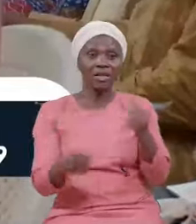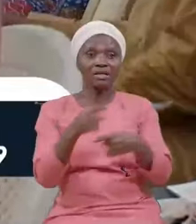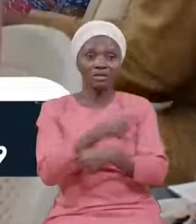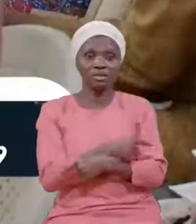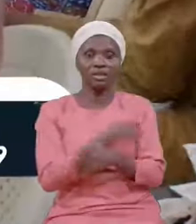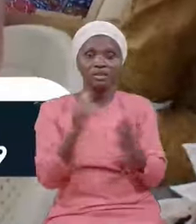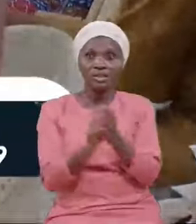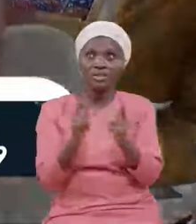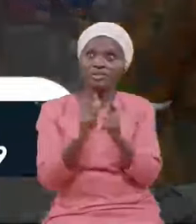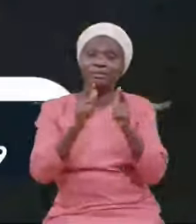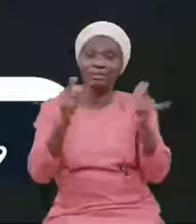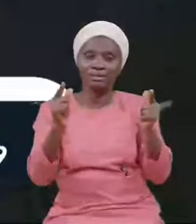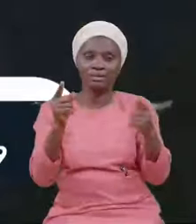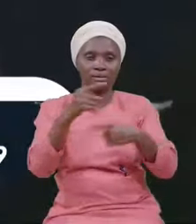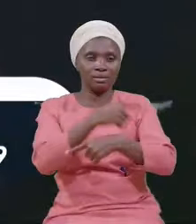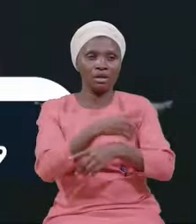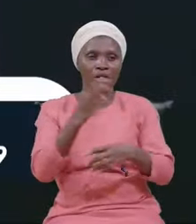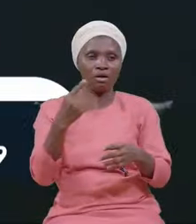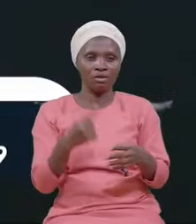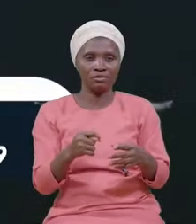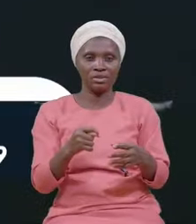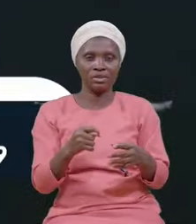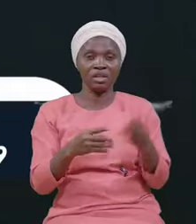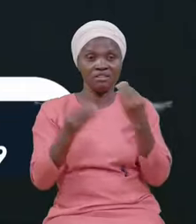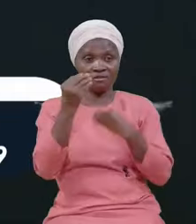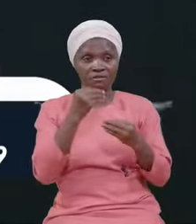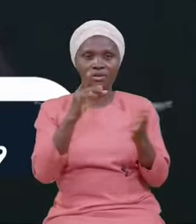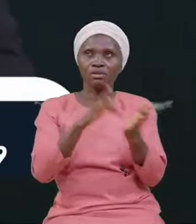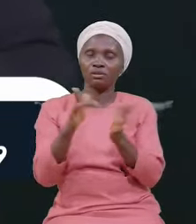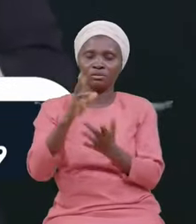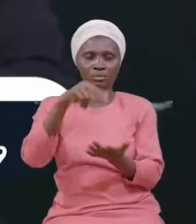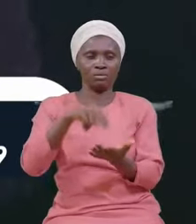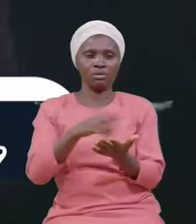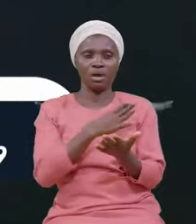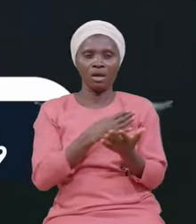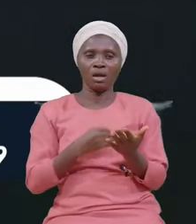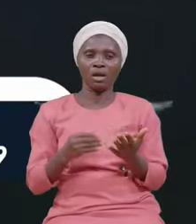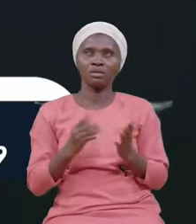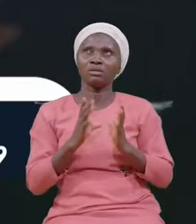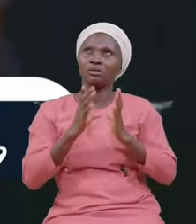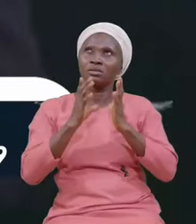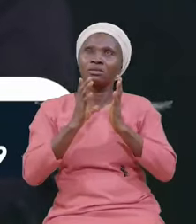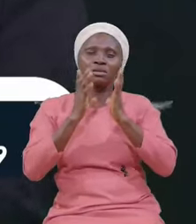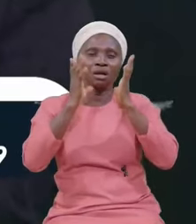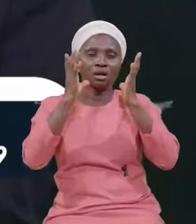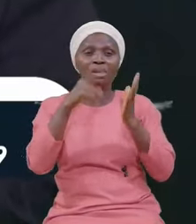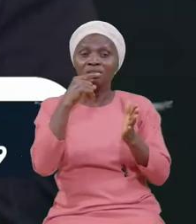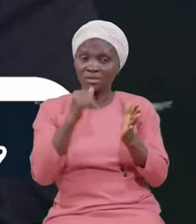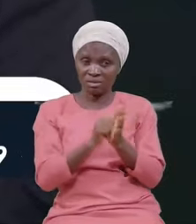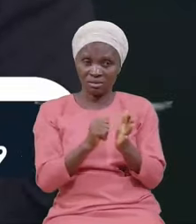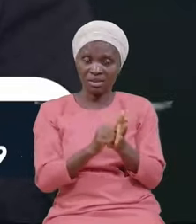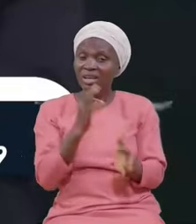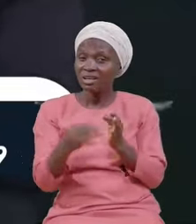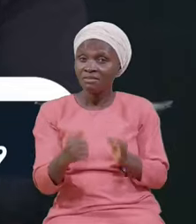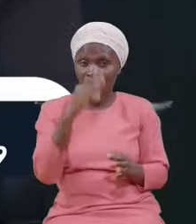le dernier jour, le grand jour de la fête, Jésus se tenant debout, s'écria, « Si quelqu'un a soif, qu'il vienne à